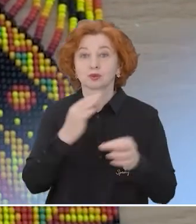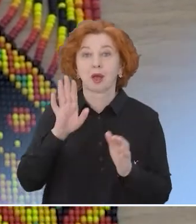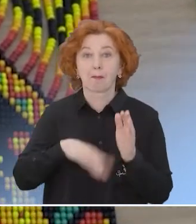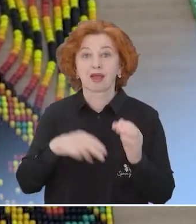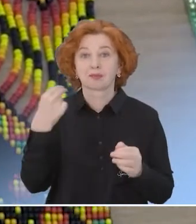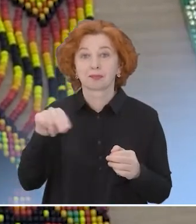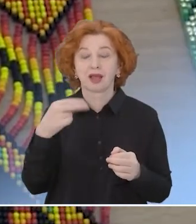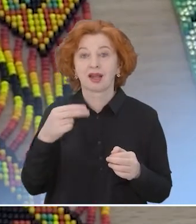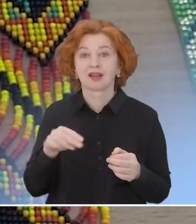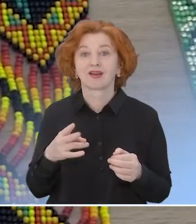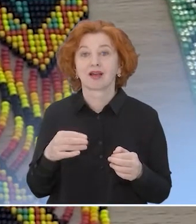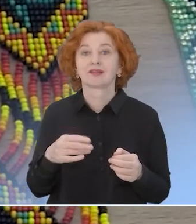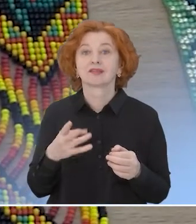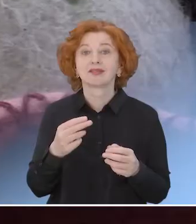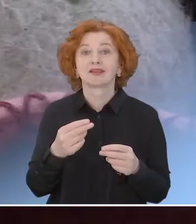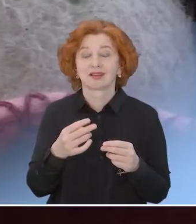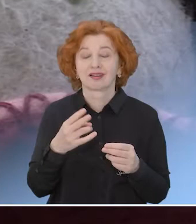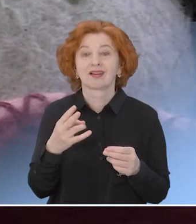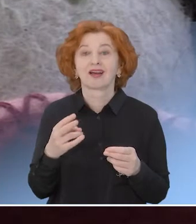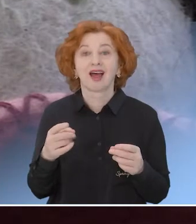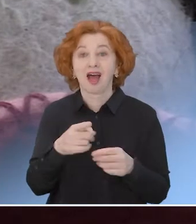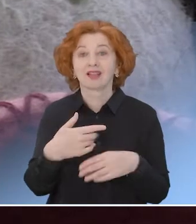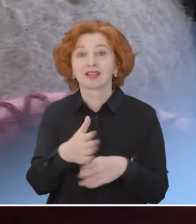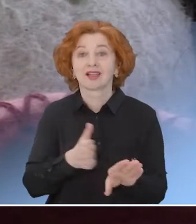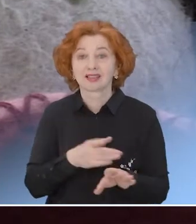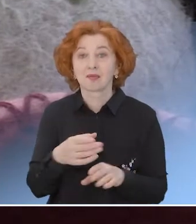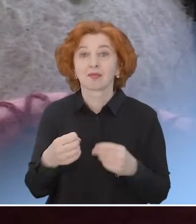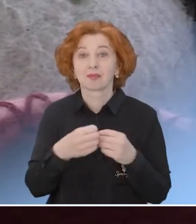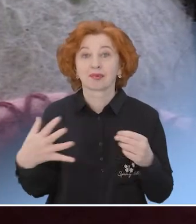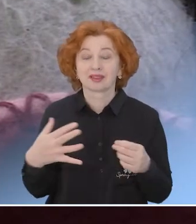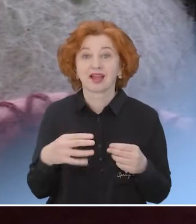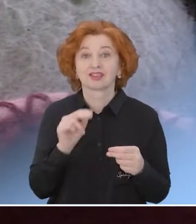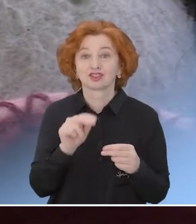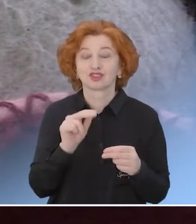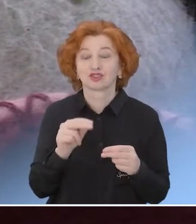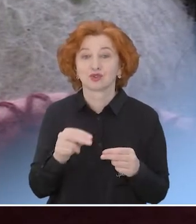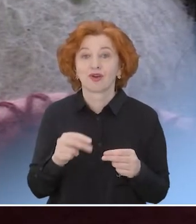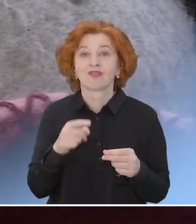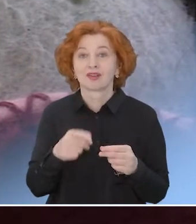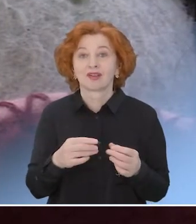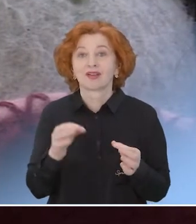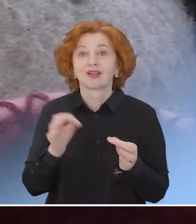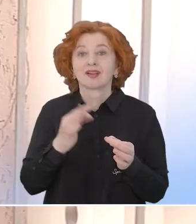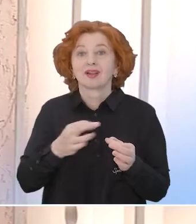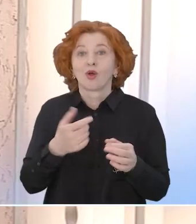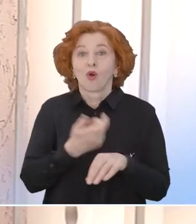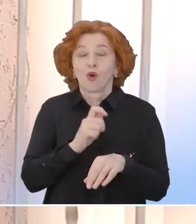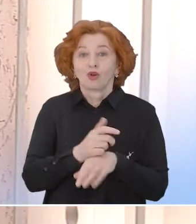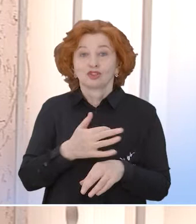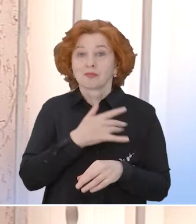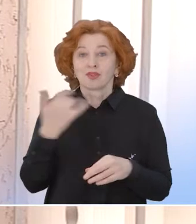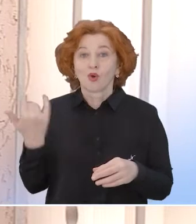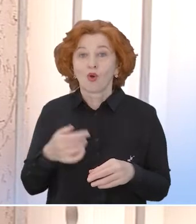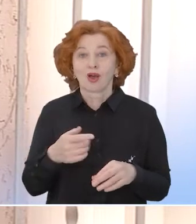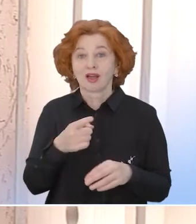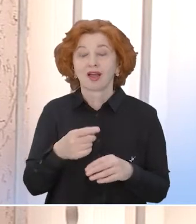суток без перерыва на сон и на еду. А на пару теплых тапочек уходит около 15 часов. Физически это тяжело, у меня очень